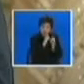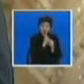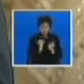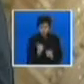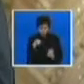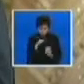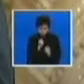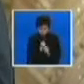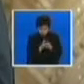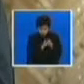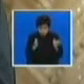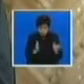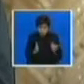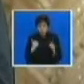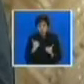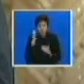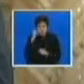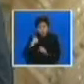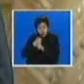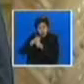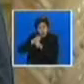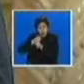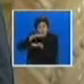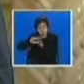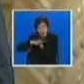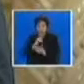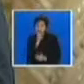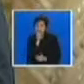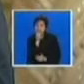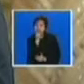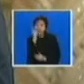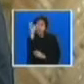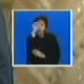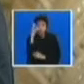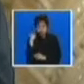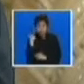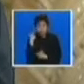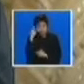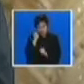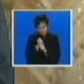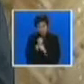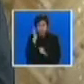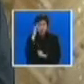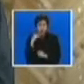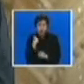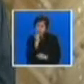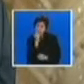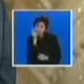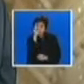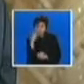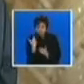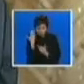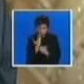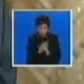ส่วนนี้นะครับตอนนี้นมโรงเรียนอาหารกลางวันเนี่ยก็อนุมัติเพิ่มเติมขึ้นให้ครอบคลุมให้หมดอาหารกลางวันเนี่ยก็เพิ่มจาก10บา